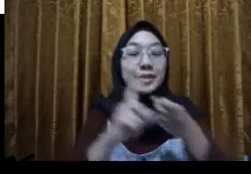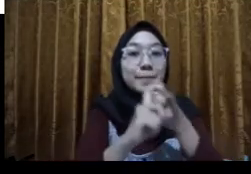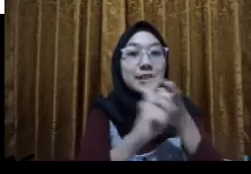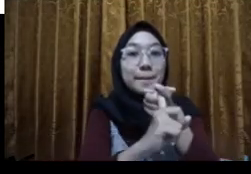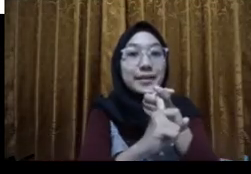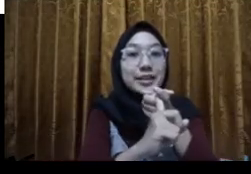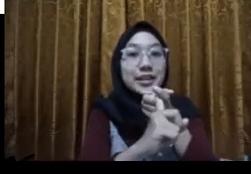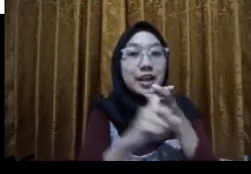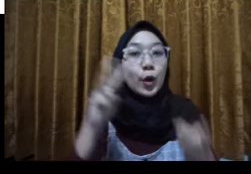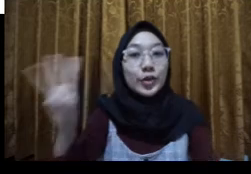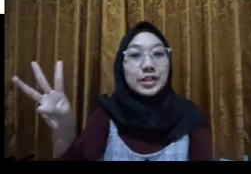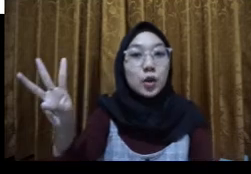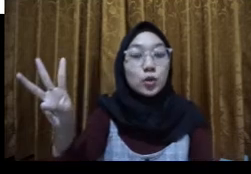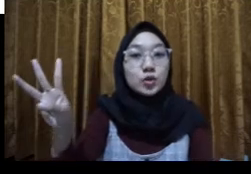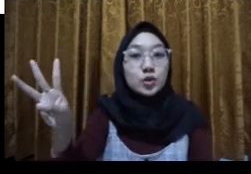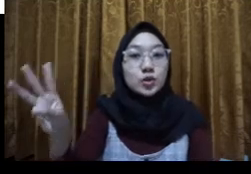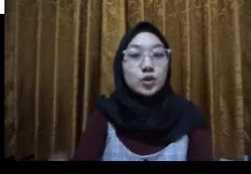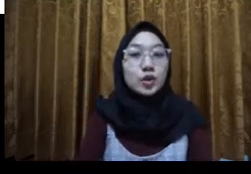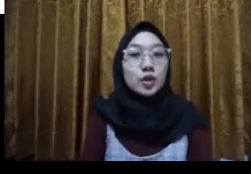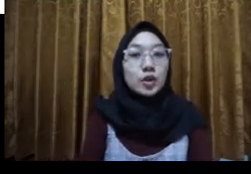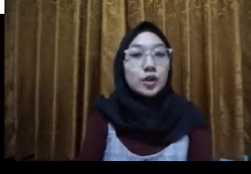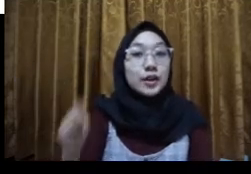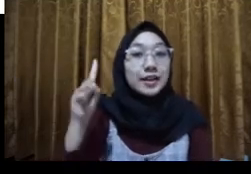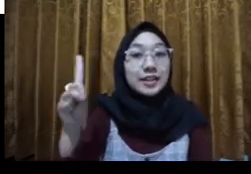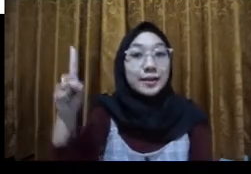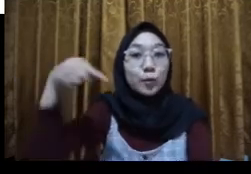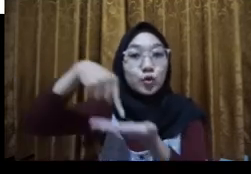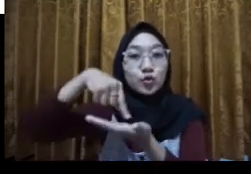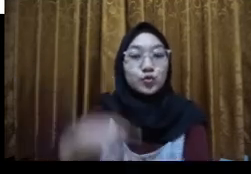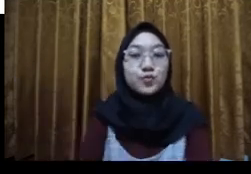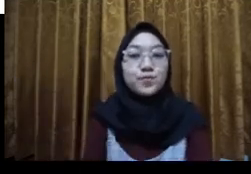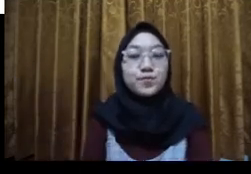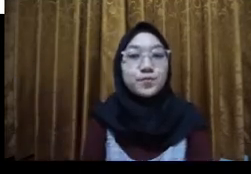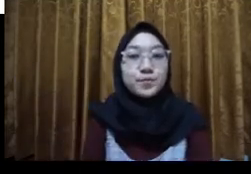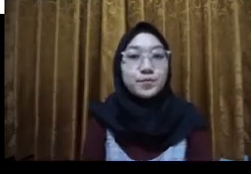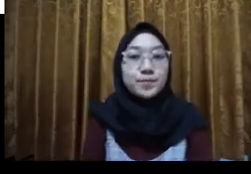Sebenarnya ada sih yang 32 bit, cuma laptop saya ini kebetulan yang 64 bit